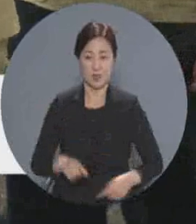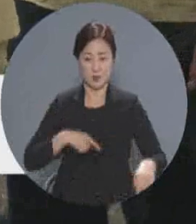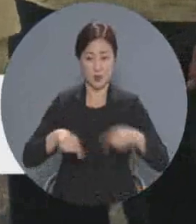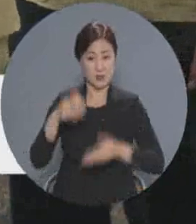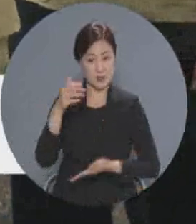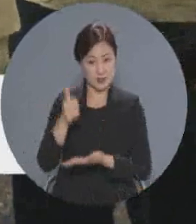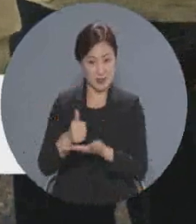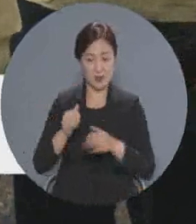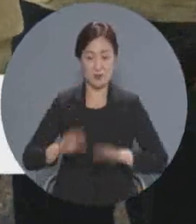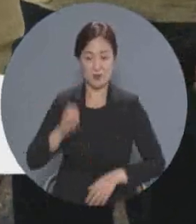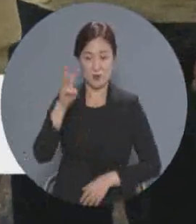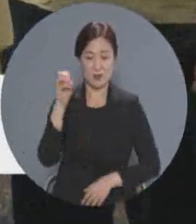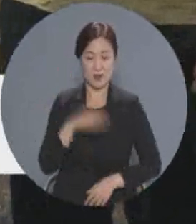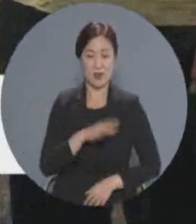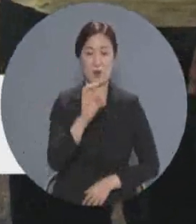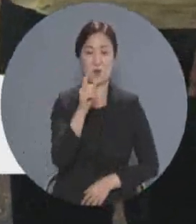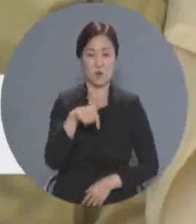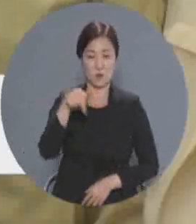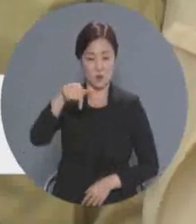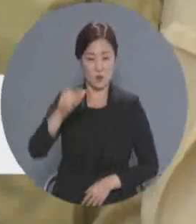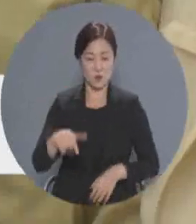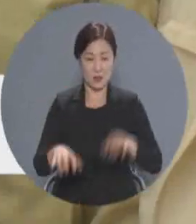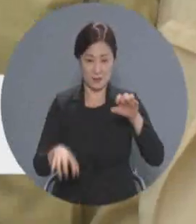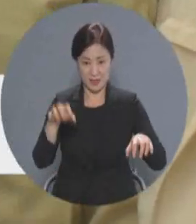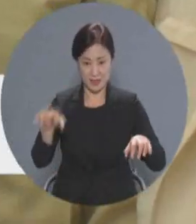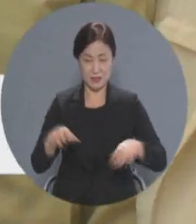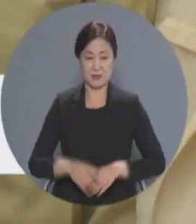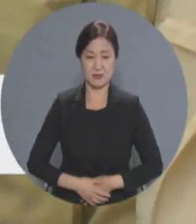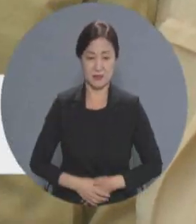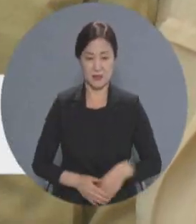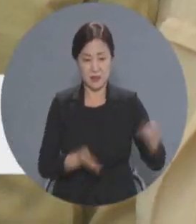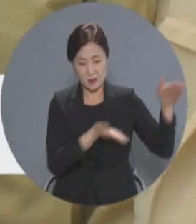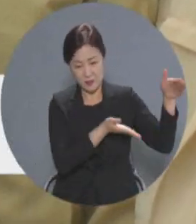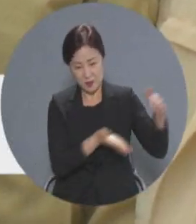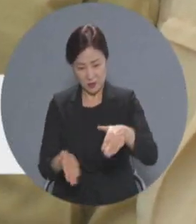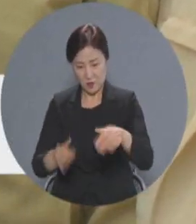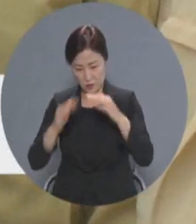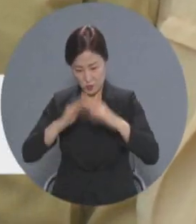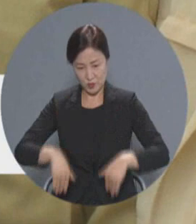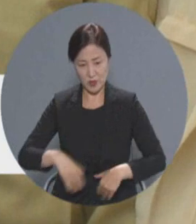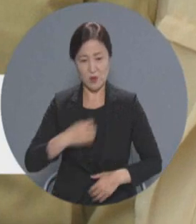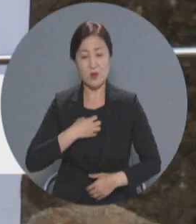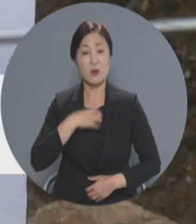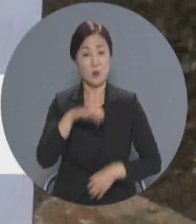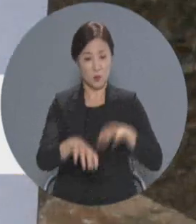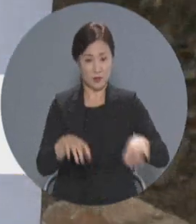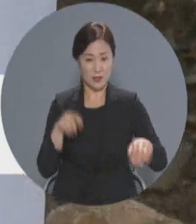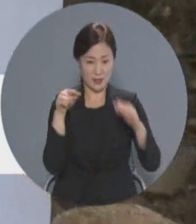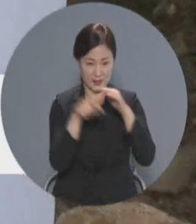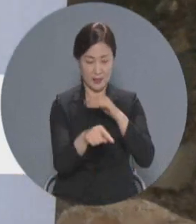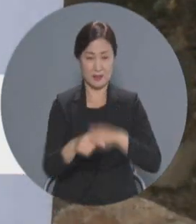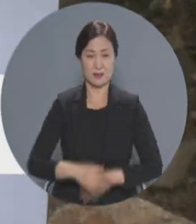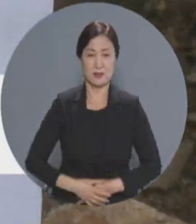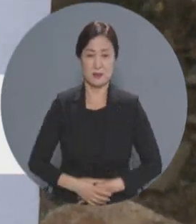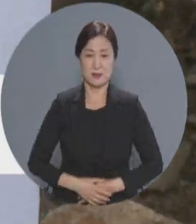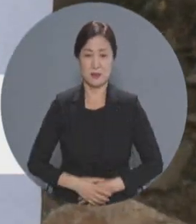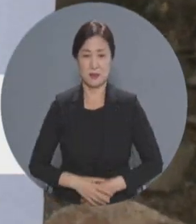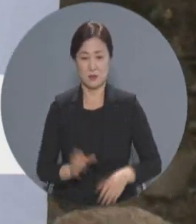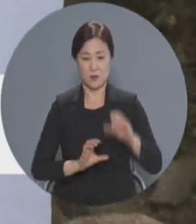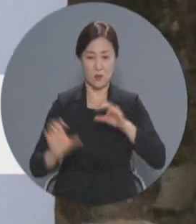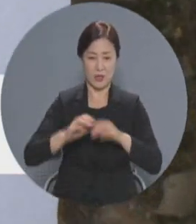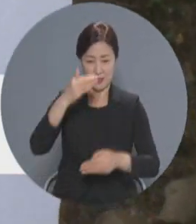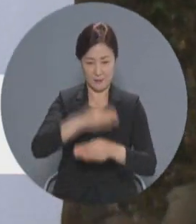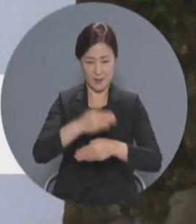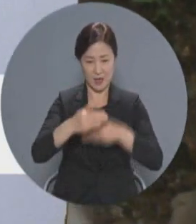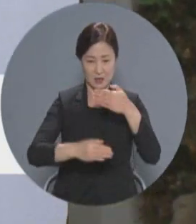전남지사는 오늘 광양시 옥곡면 신금리 일대 급경사지 붕괴 위험 지역 현장을 방문해 보강토 옹벽 기초